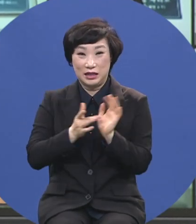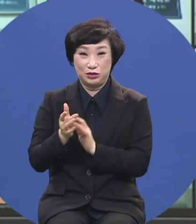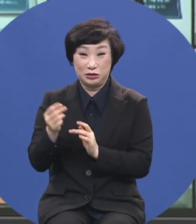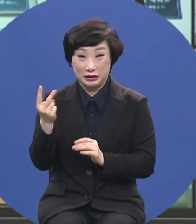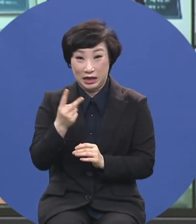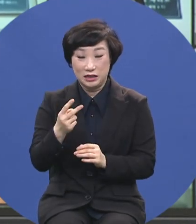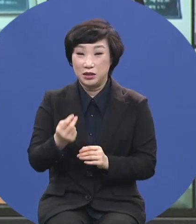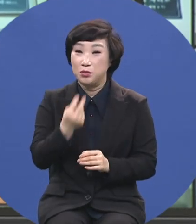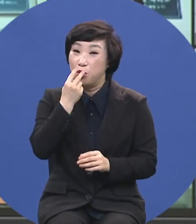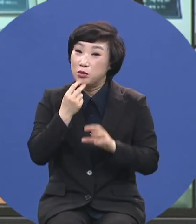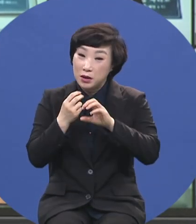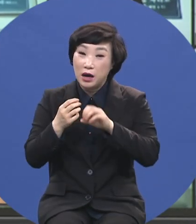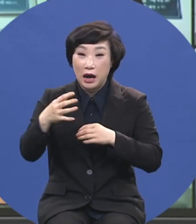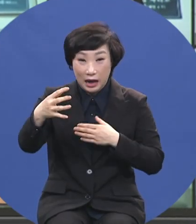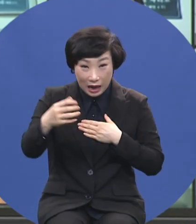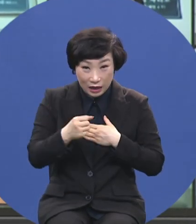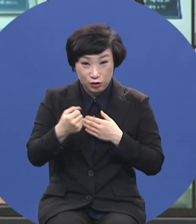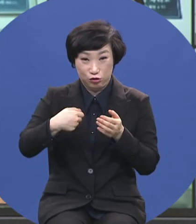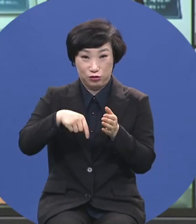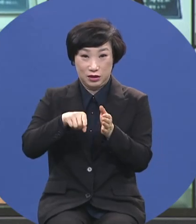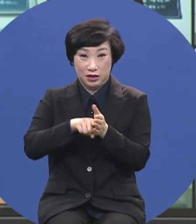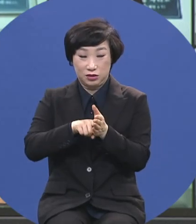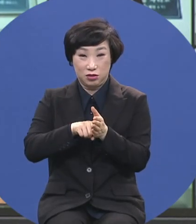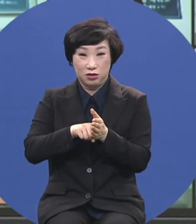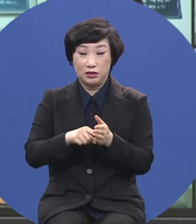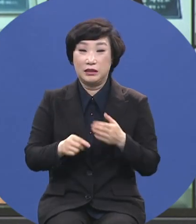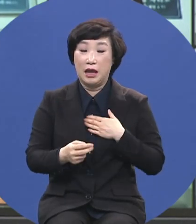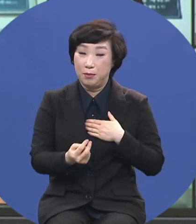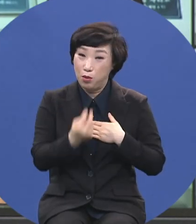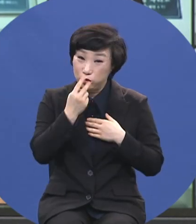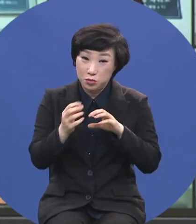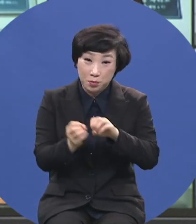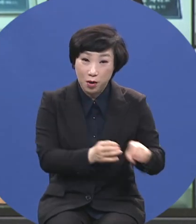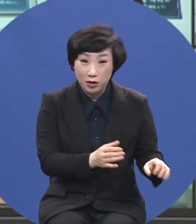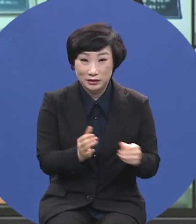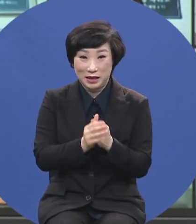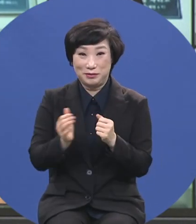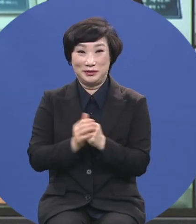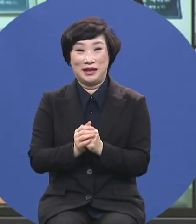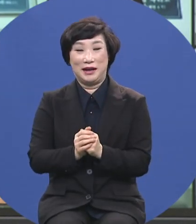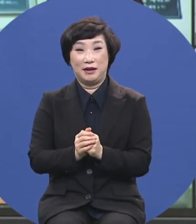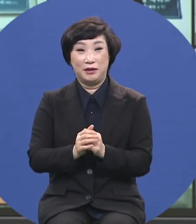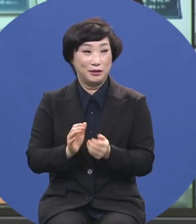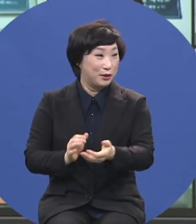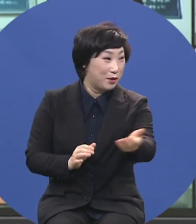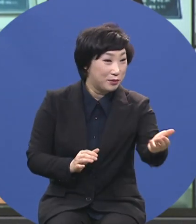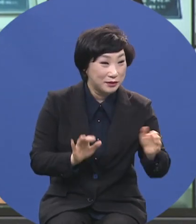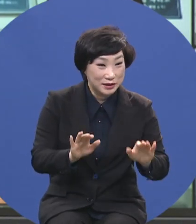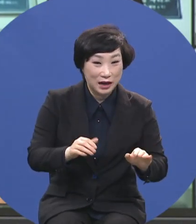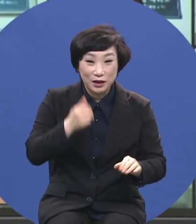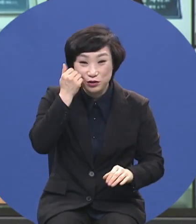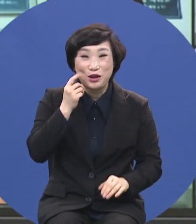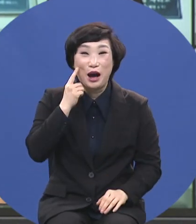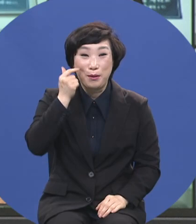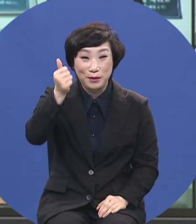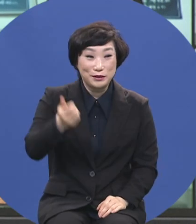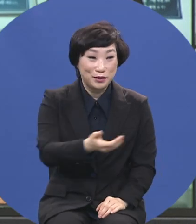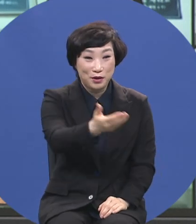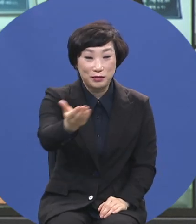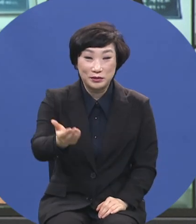다시 목숨을 얻기 위해서 목숨을 버립니다. 세상에 어떤 아버지가